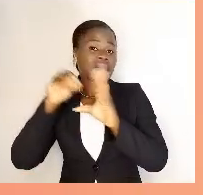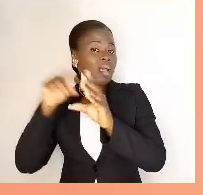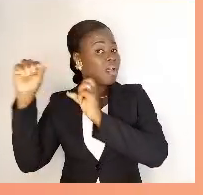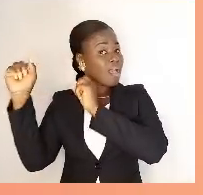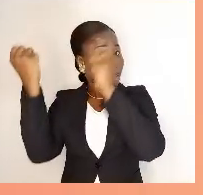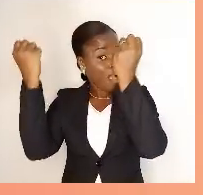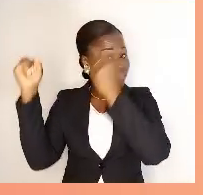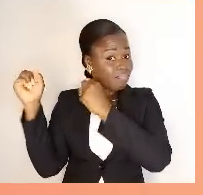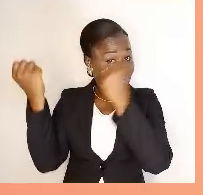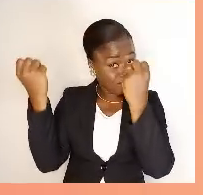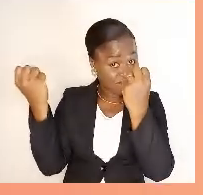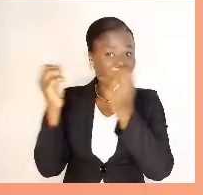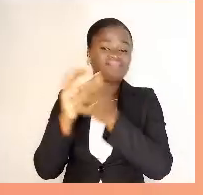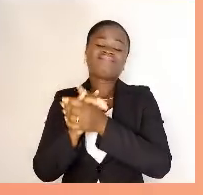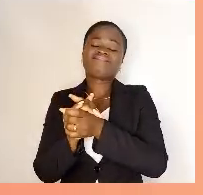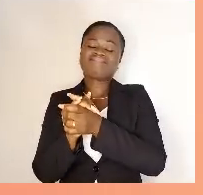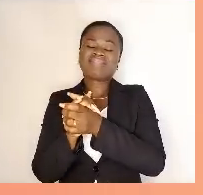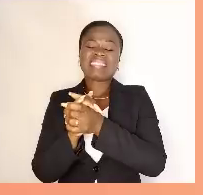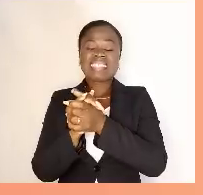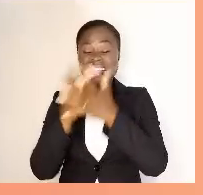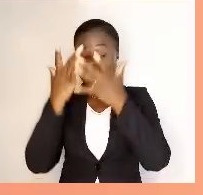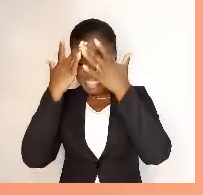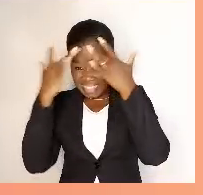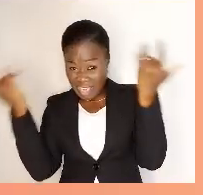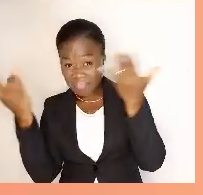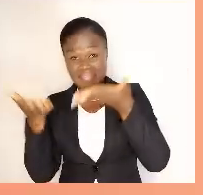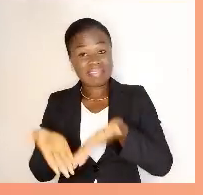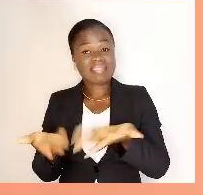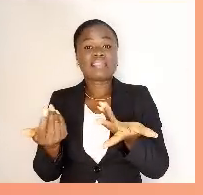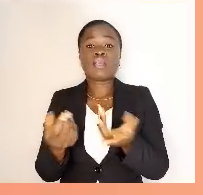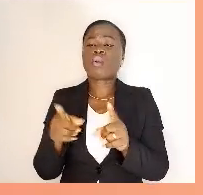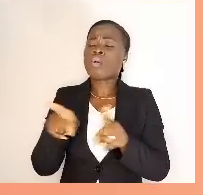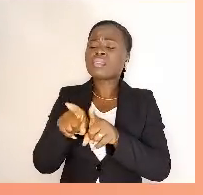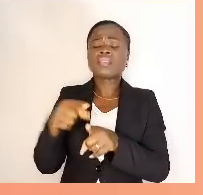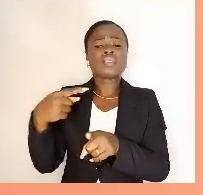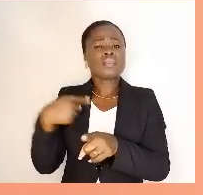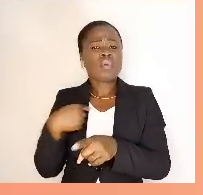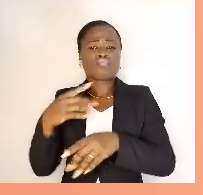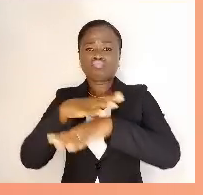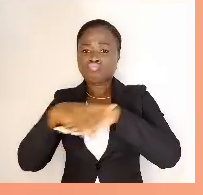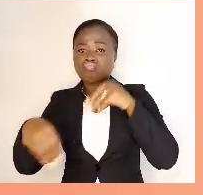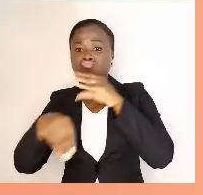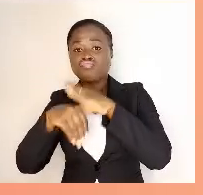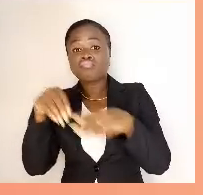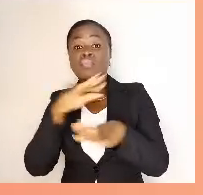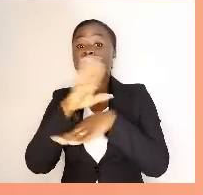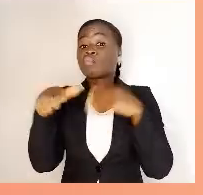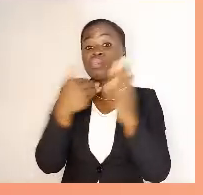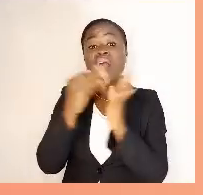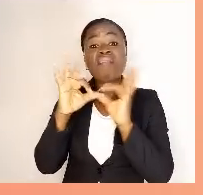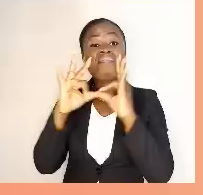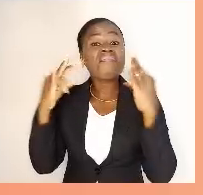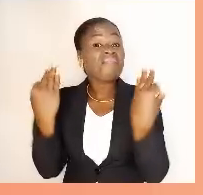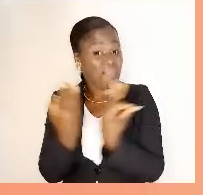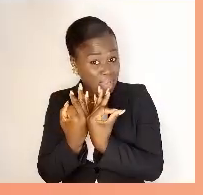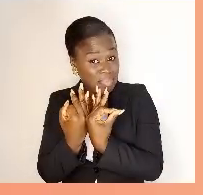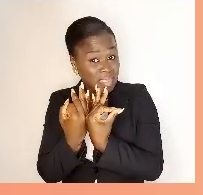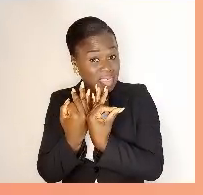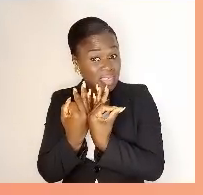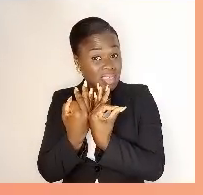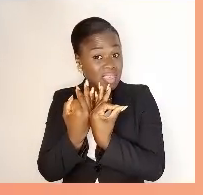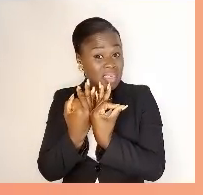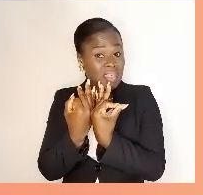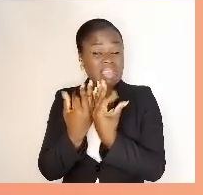vie sous les effets brutaux de la violence et de renouveler mes condoléances à toutes les